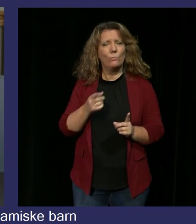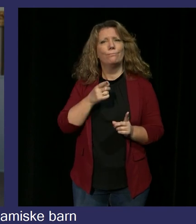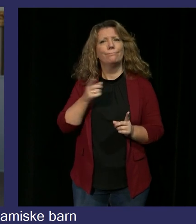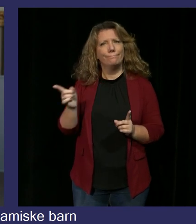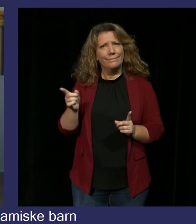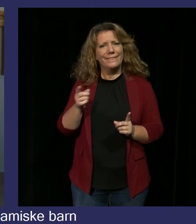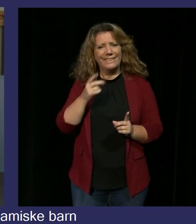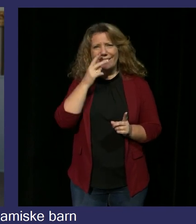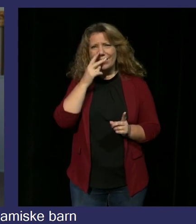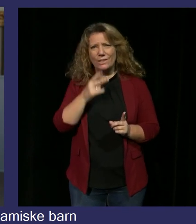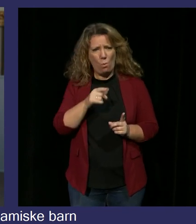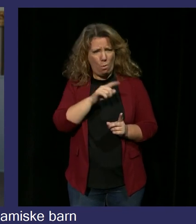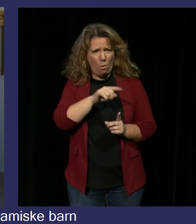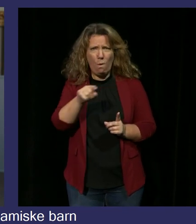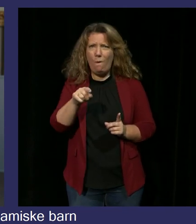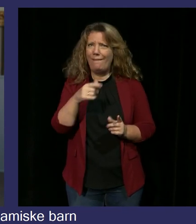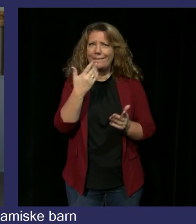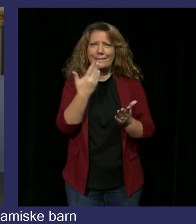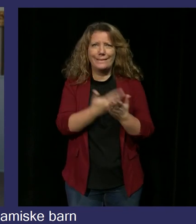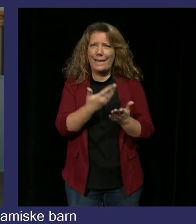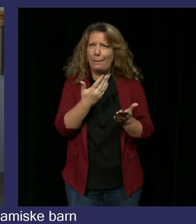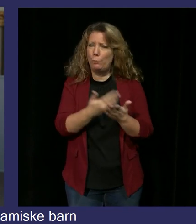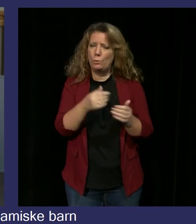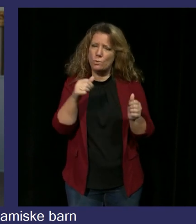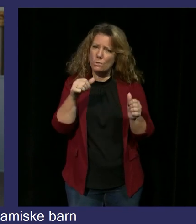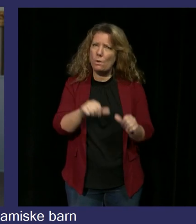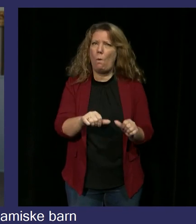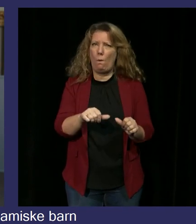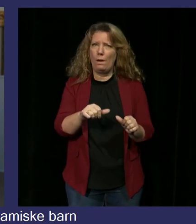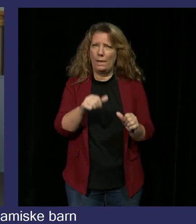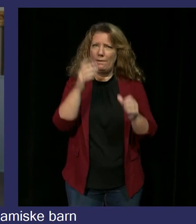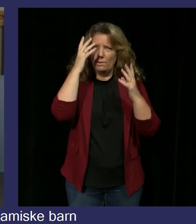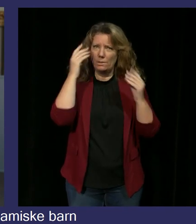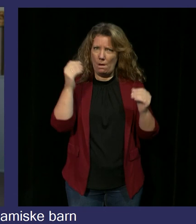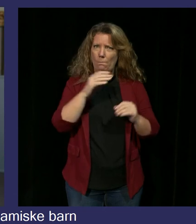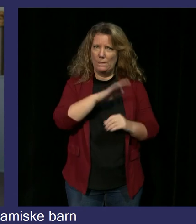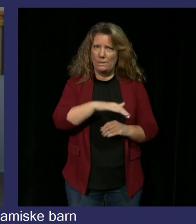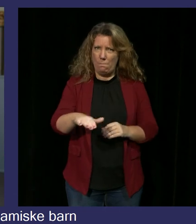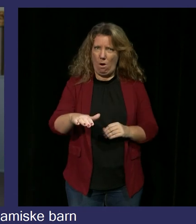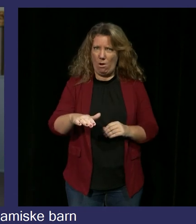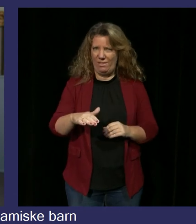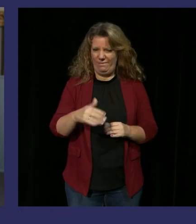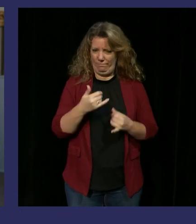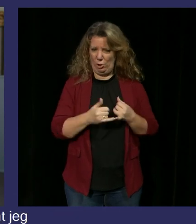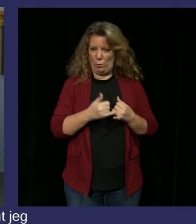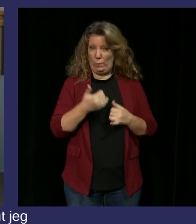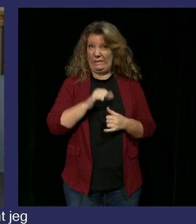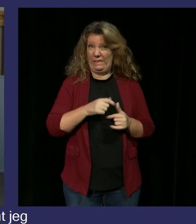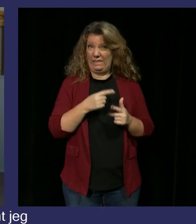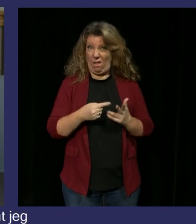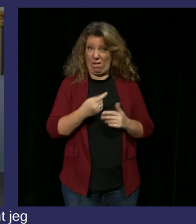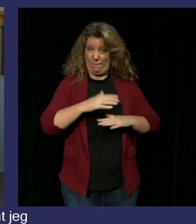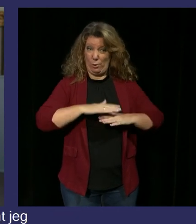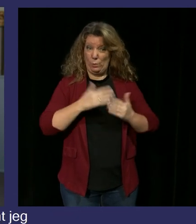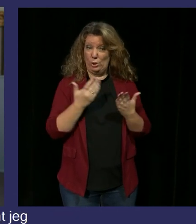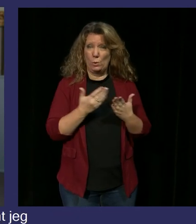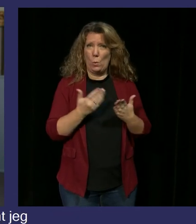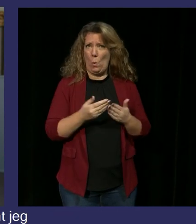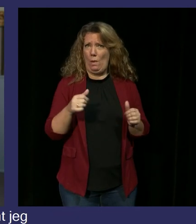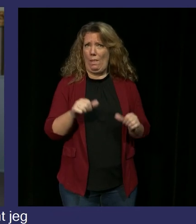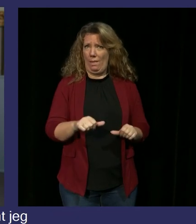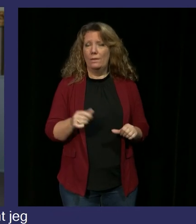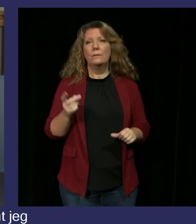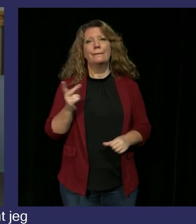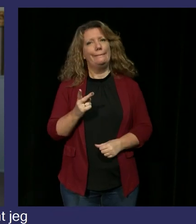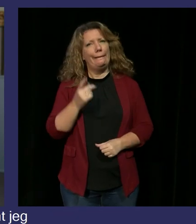jo hvor dårlig tilbudet var til samiske barn i grunnskolen på slutten av 60-tallet. Så de tenkte at det var en smart